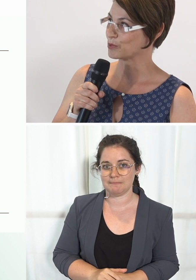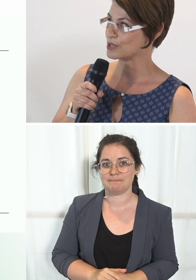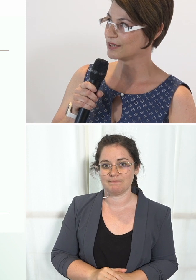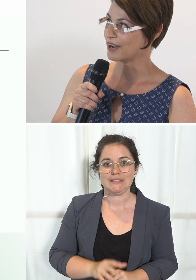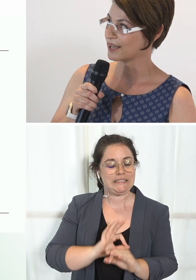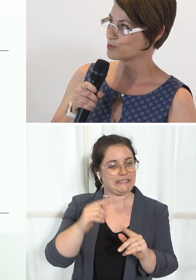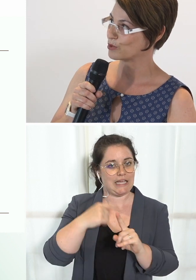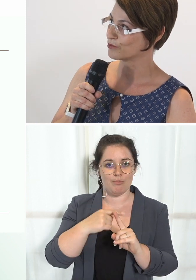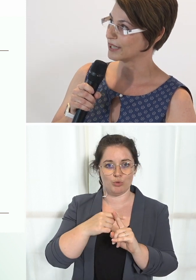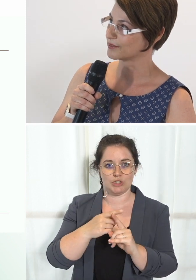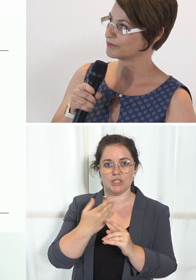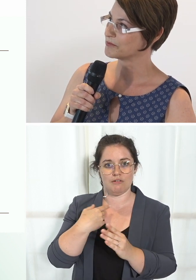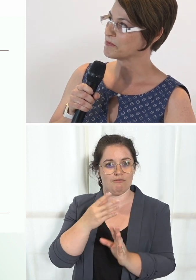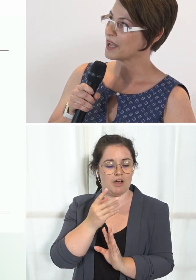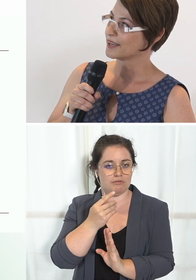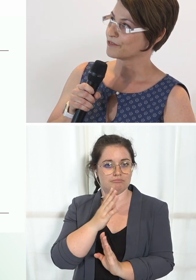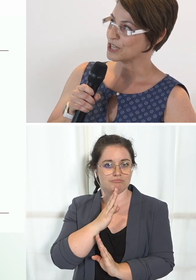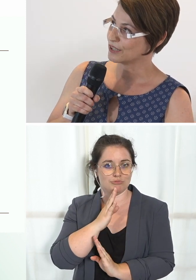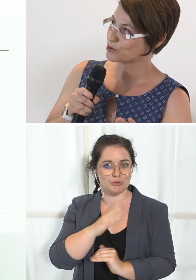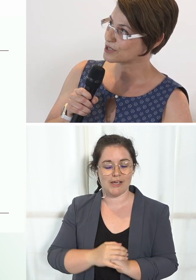sehr positiv angesprochen worden.